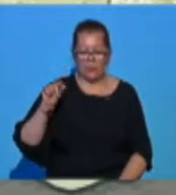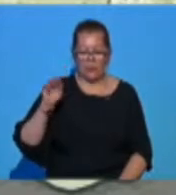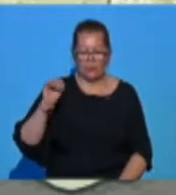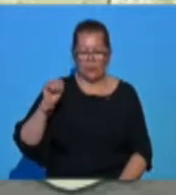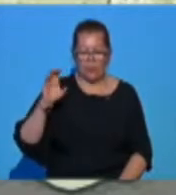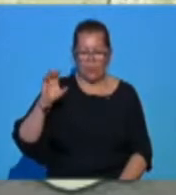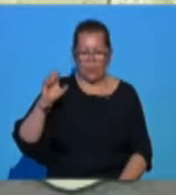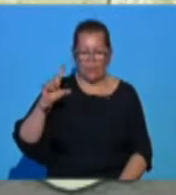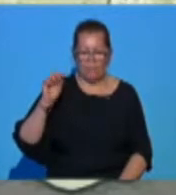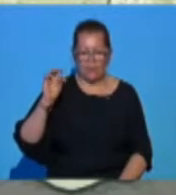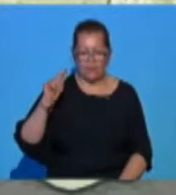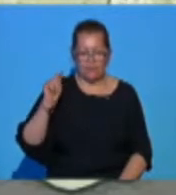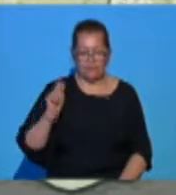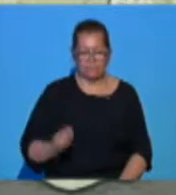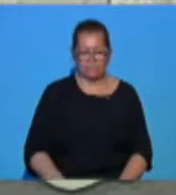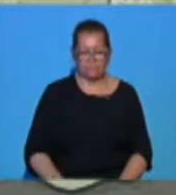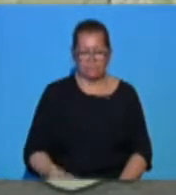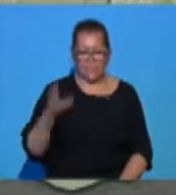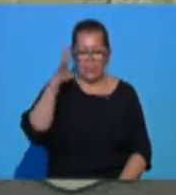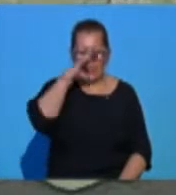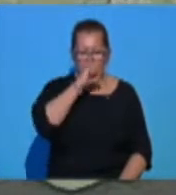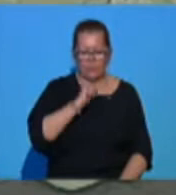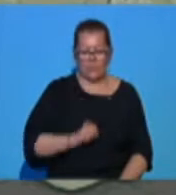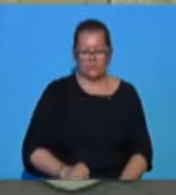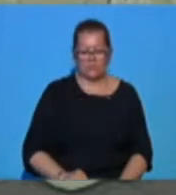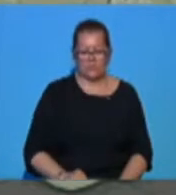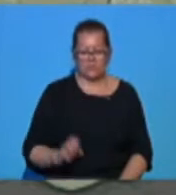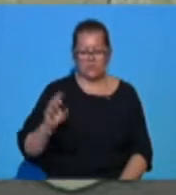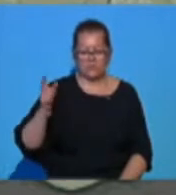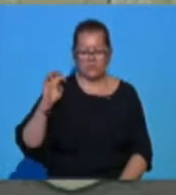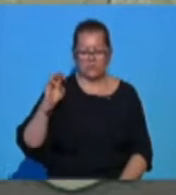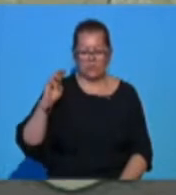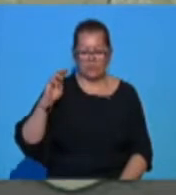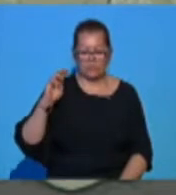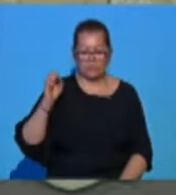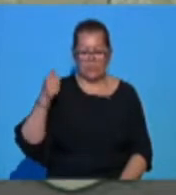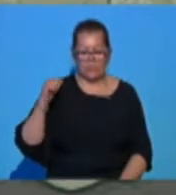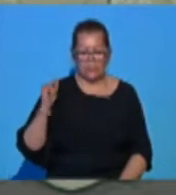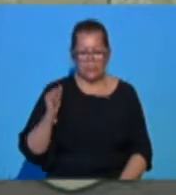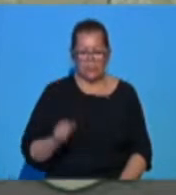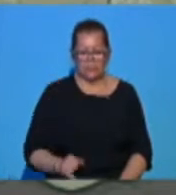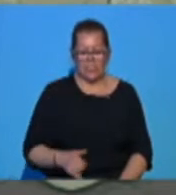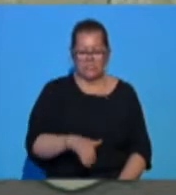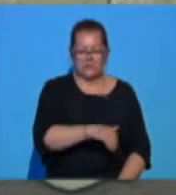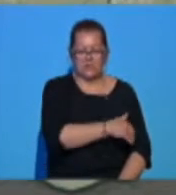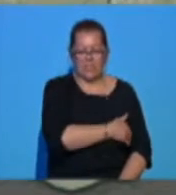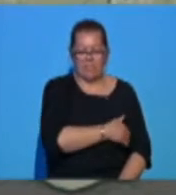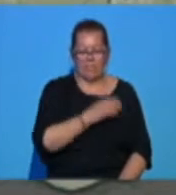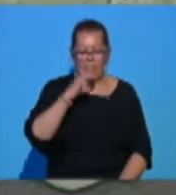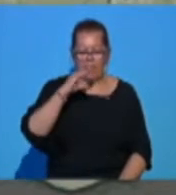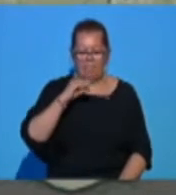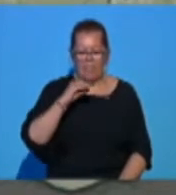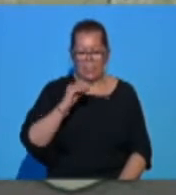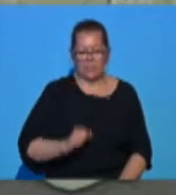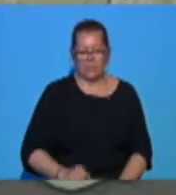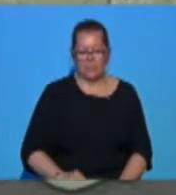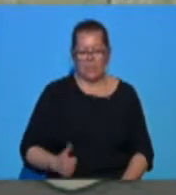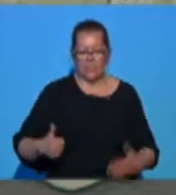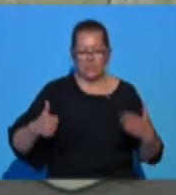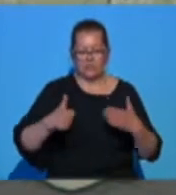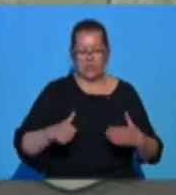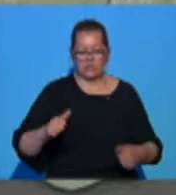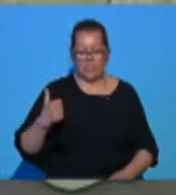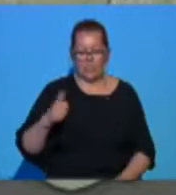la Calafat. La noapte, cerul va fi mai mult senin în cea mai mare parte a intervalului. Temperaturile minime vor fi cuprinse între 6